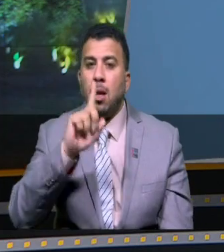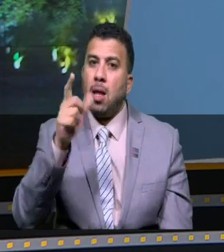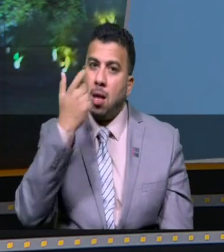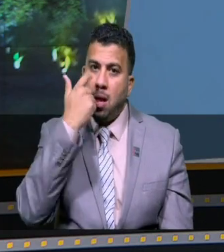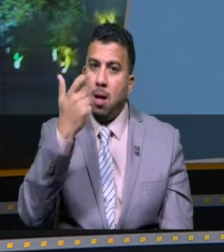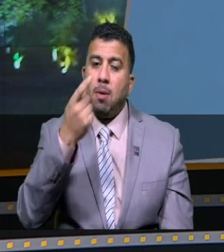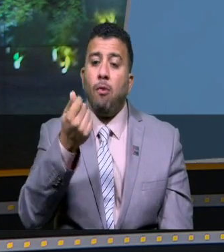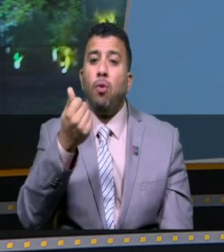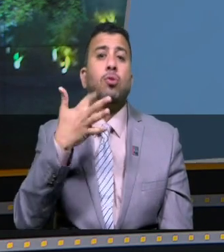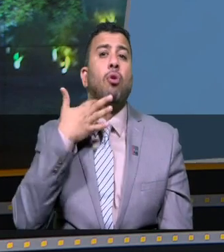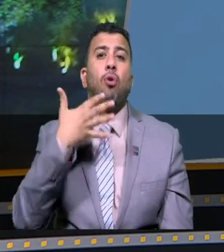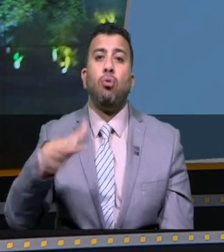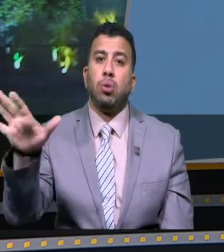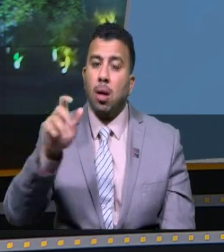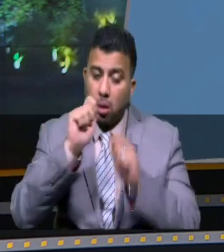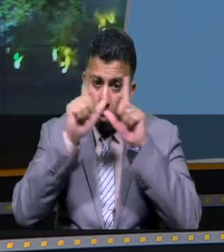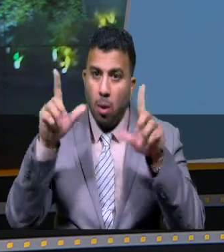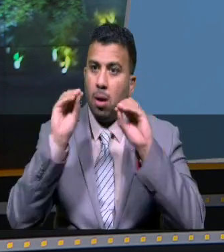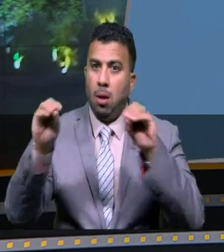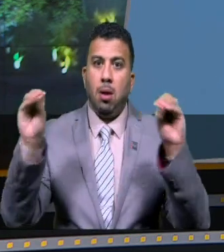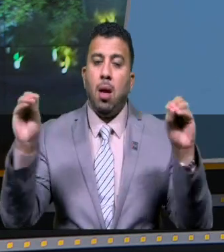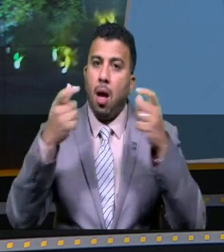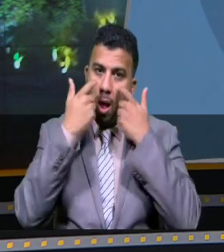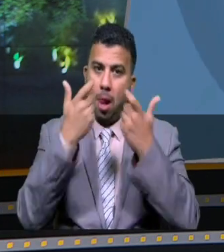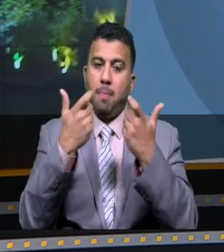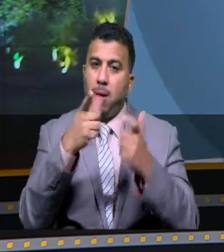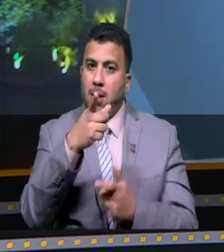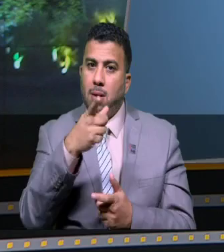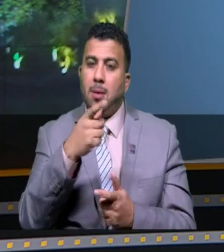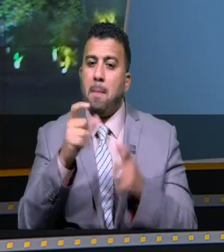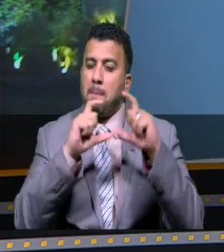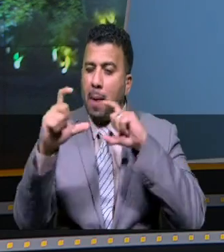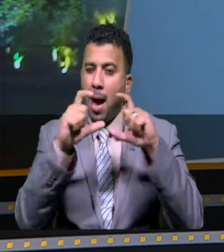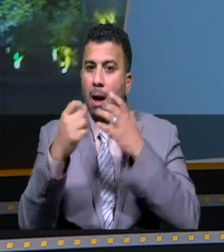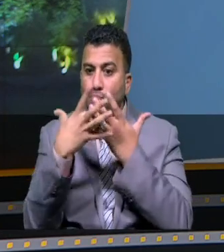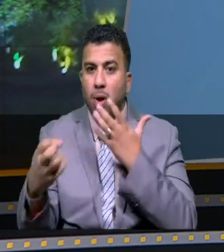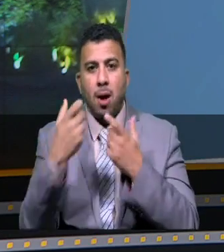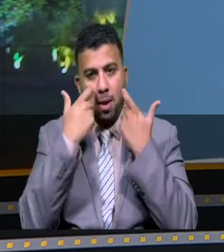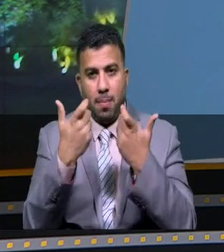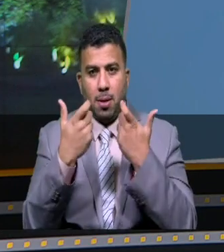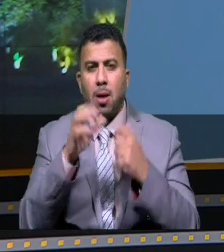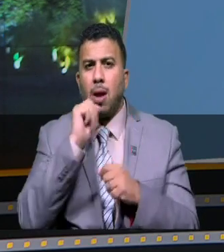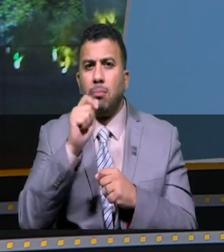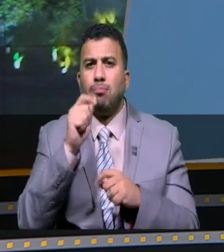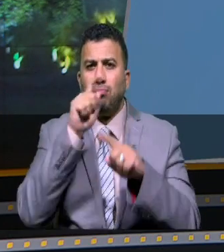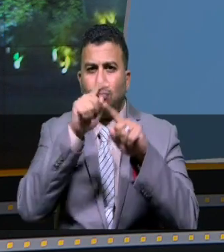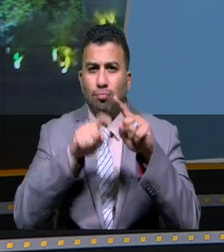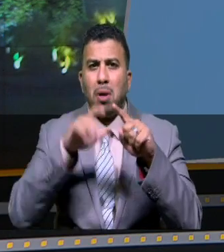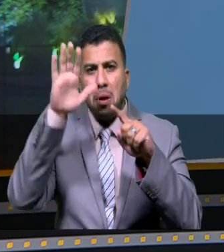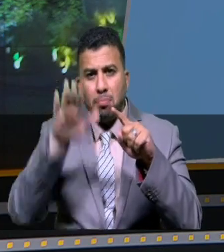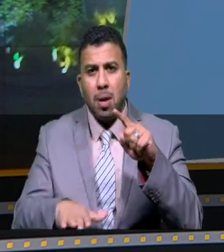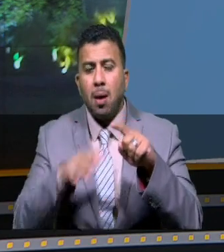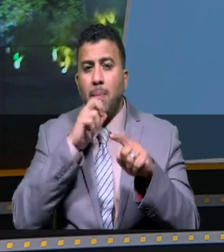لا تخسر أموالك وساهم في توعية مجتمعك. وفي تغريدة أخرى من حساب فعاليات الشارقة، خصومات ضخمة تصل